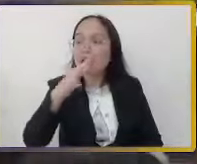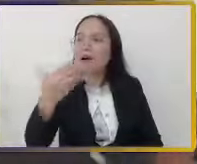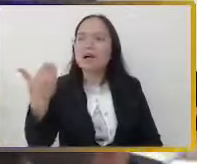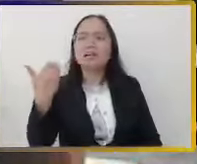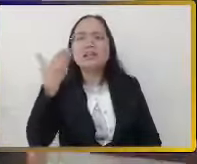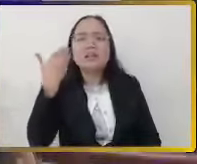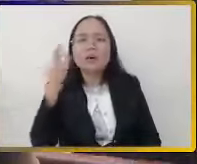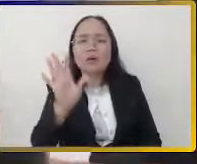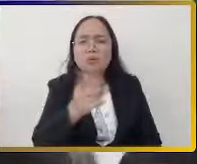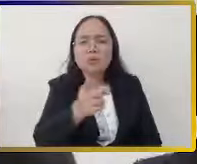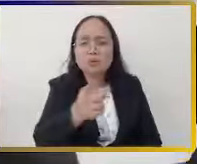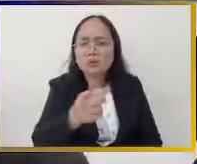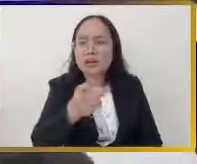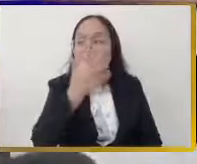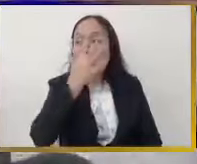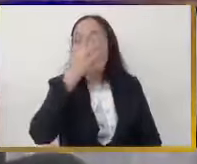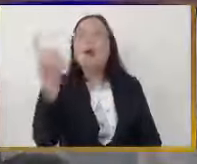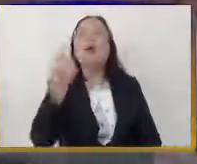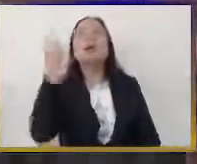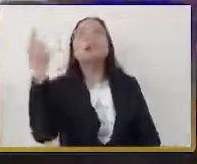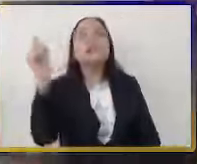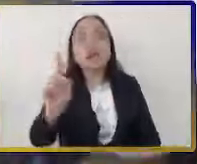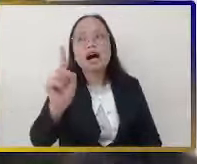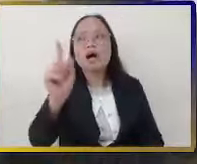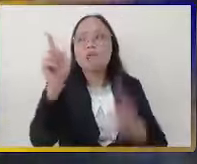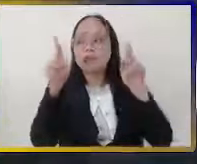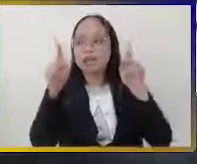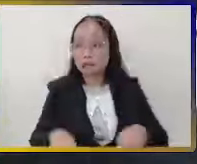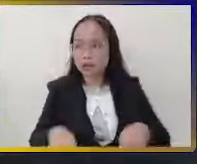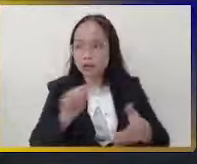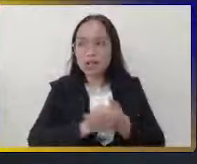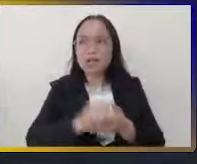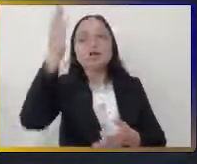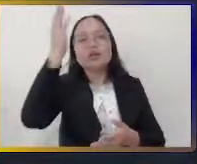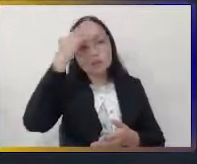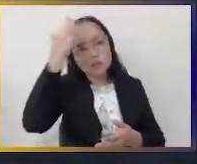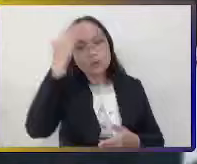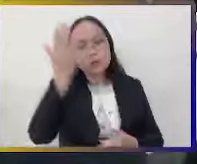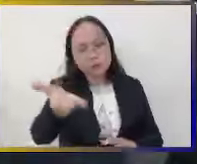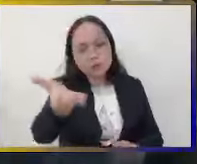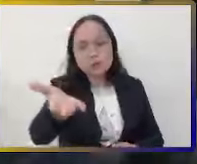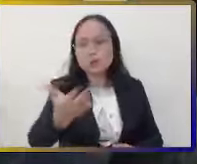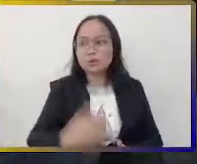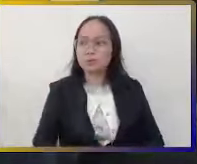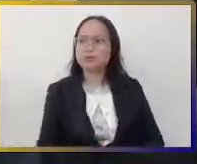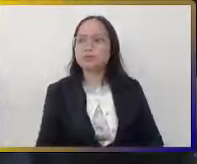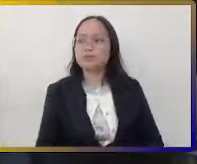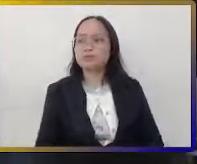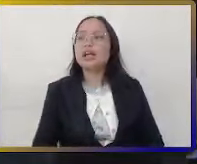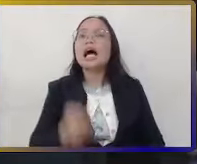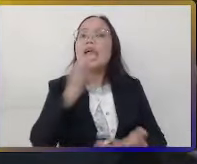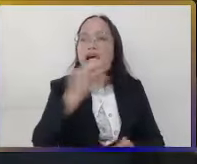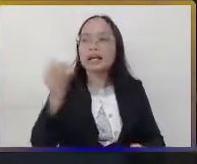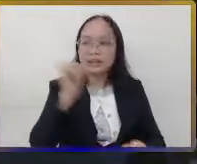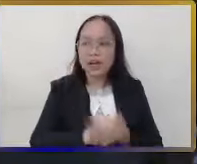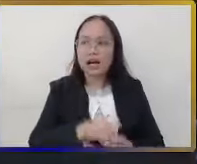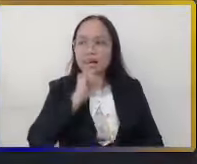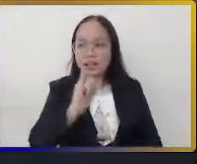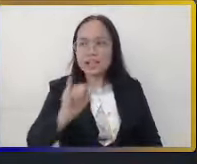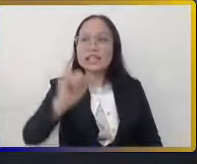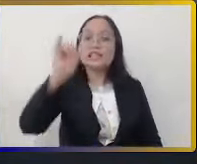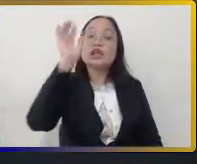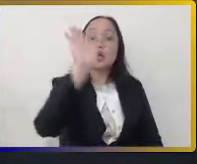kanya kilala. Meron lamang isang persona na nakakilala sa iyo. And that is